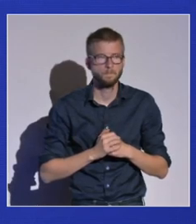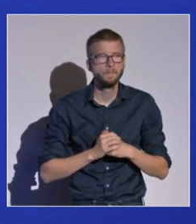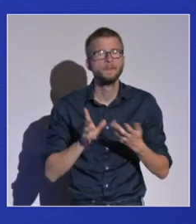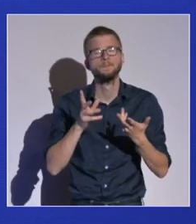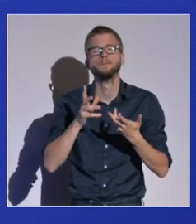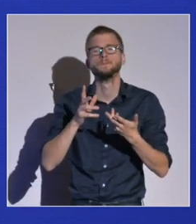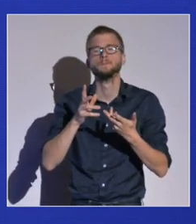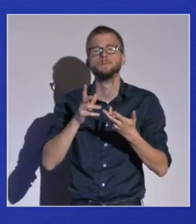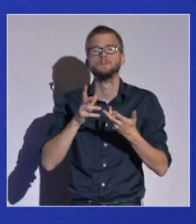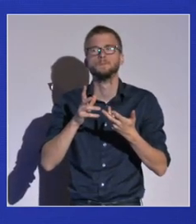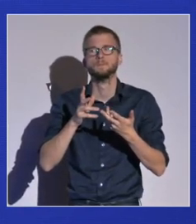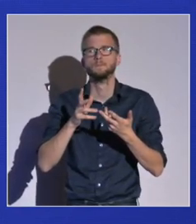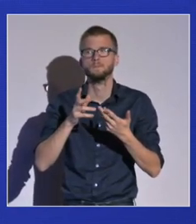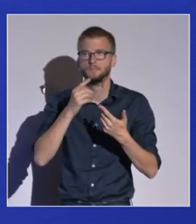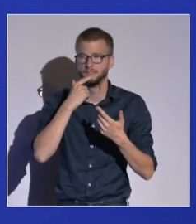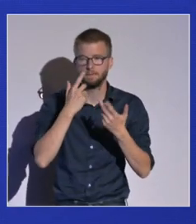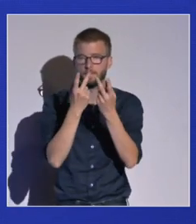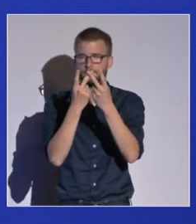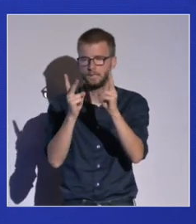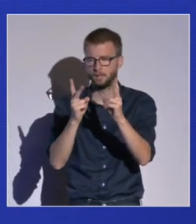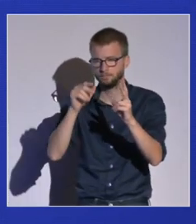concevoir la ville différemment.